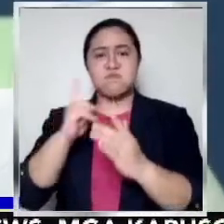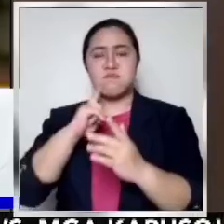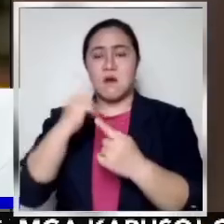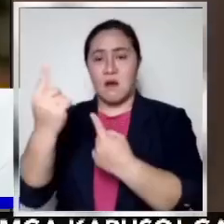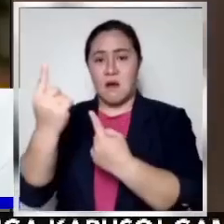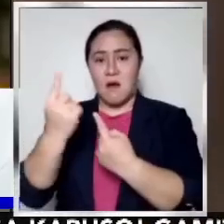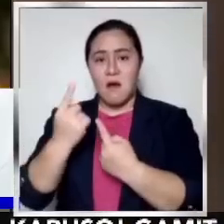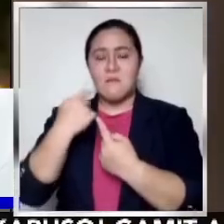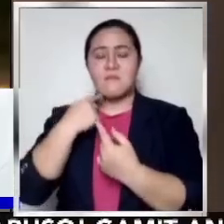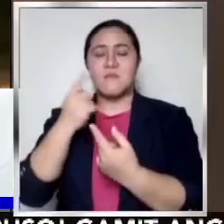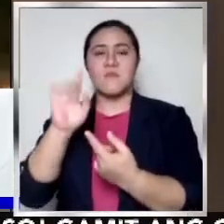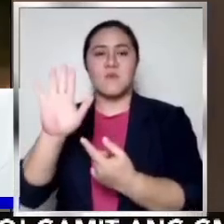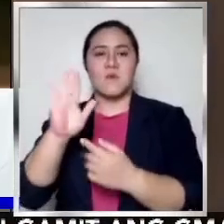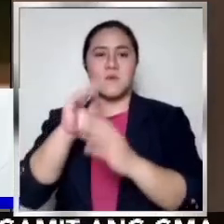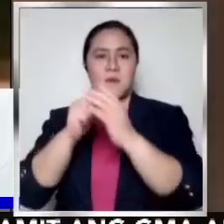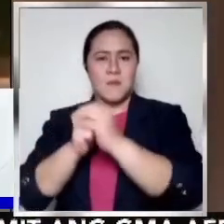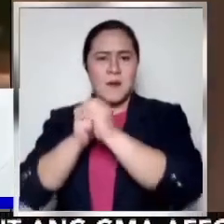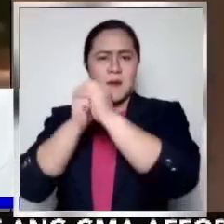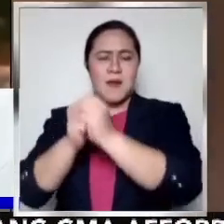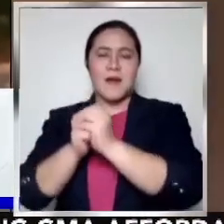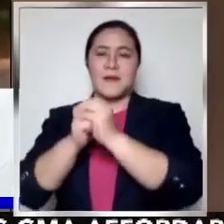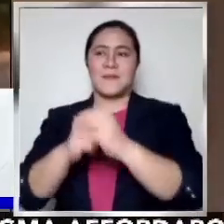ko.